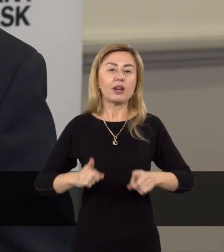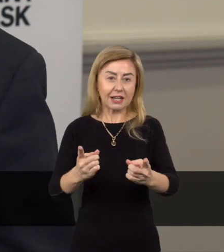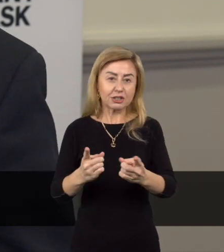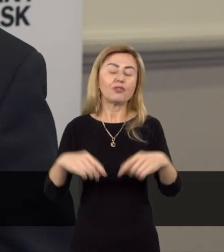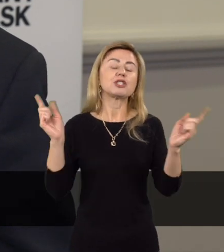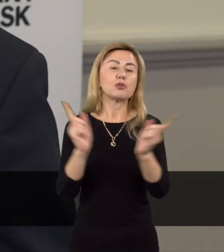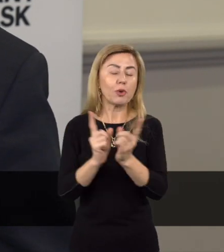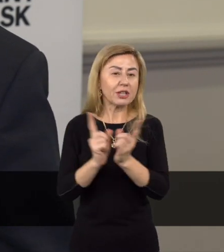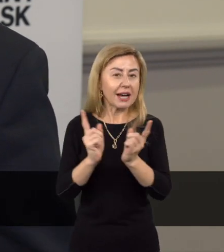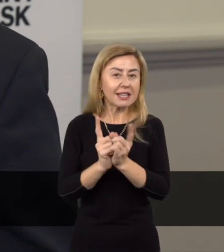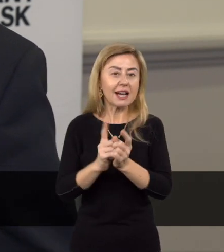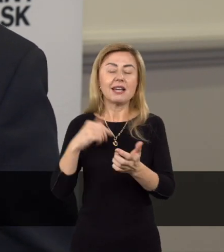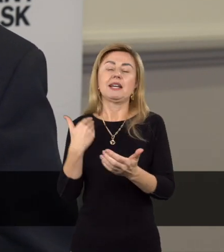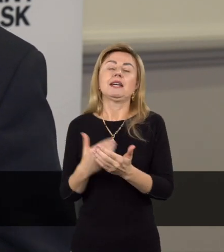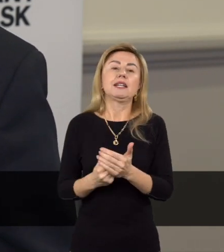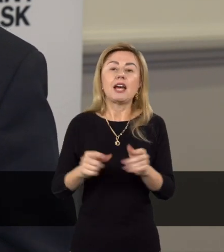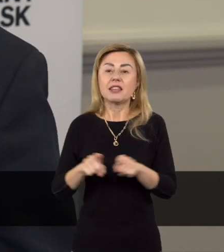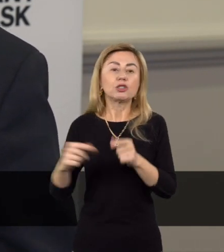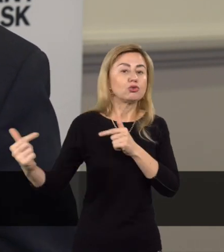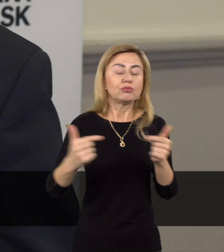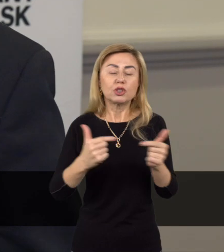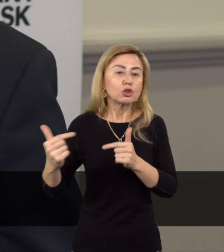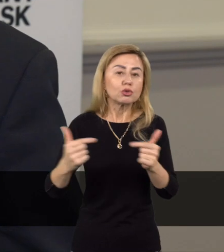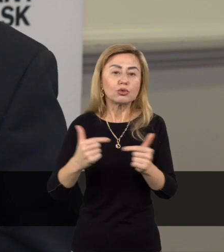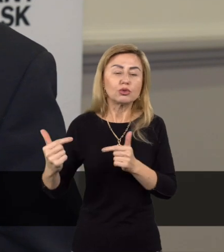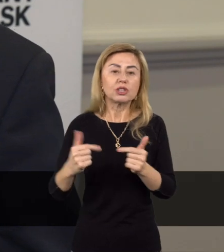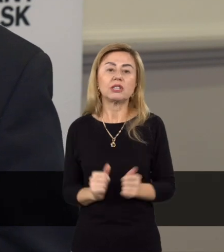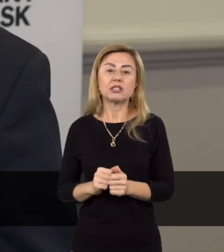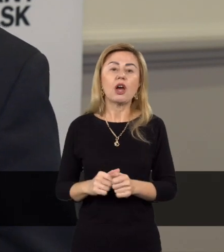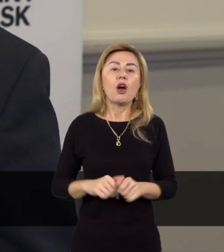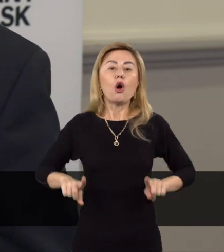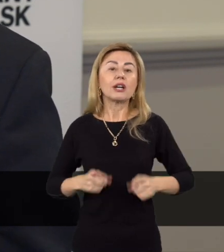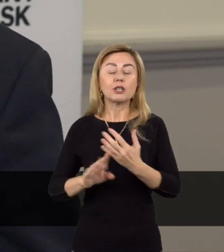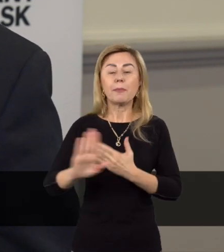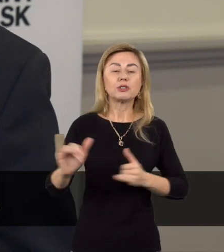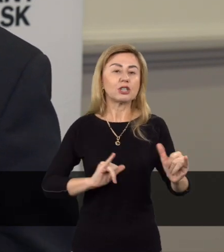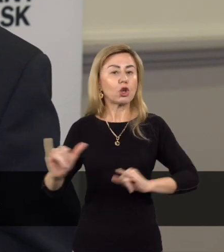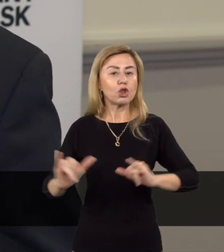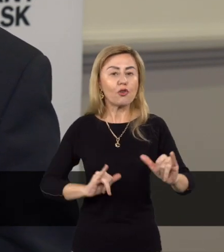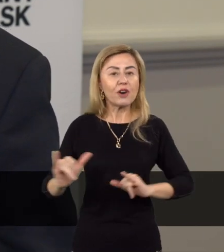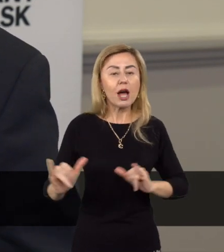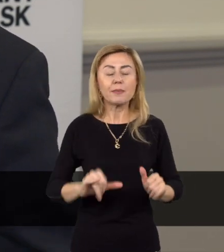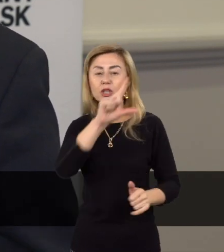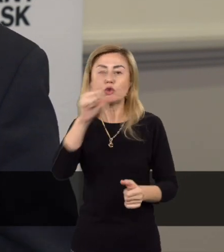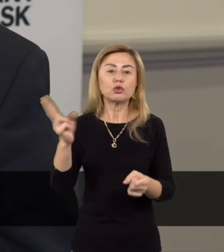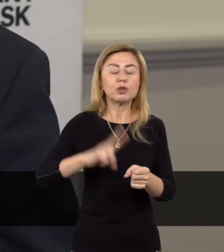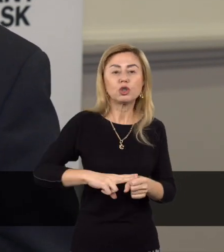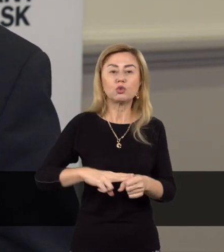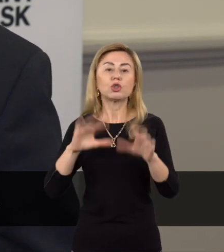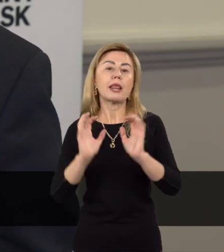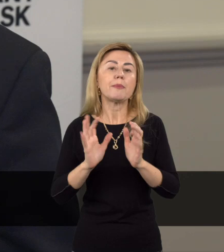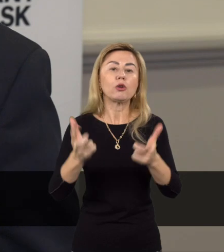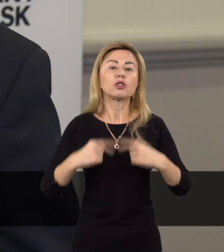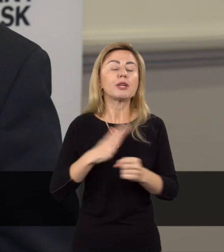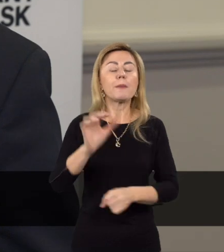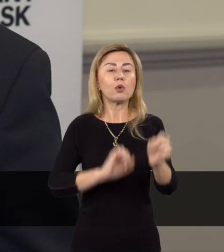typu spotkania oraz konsultacje z organizacjami pozarządowymi, z osobami, które na co dzień zajmują się